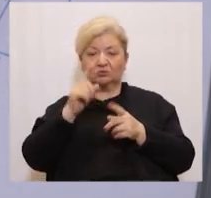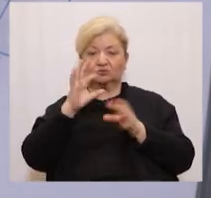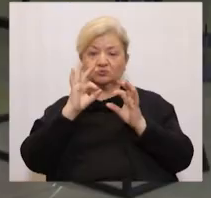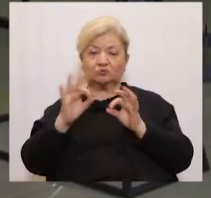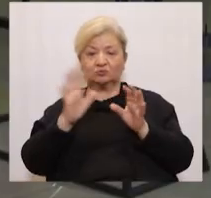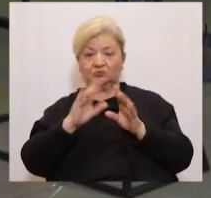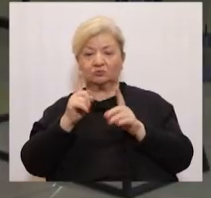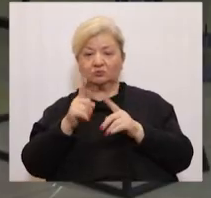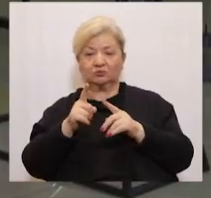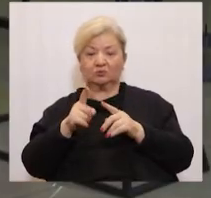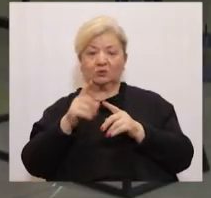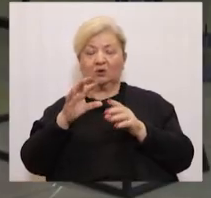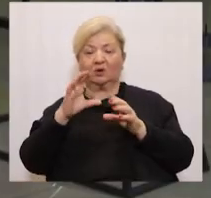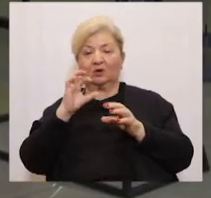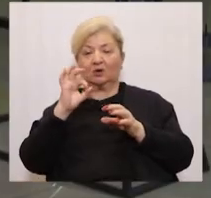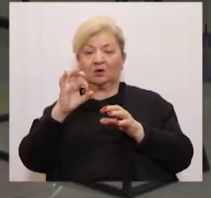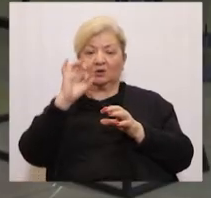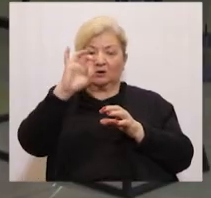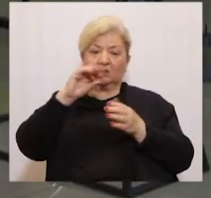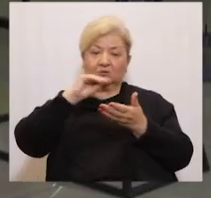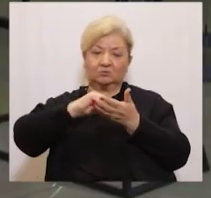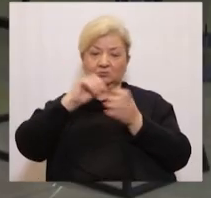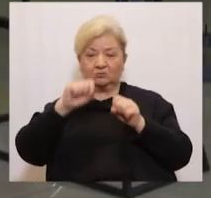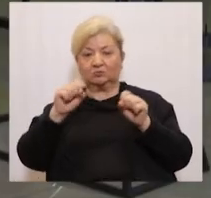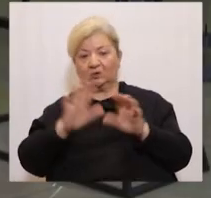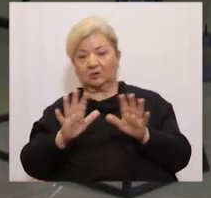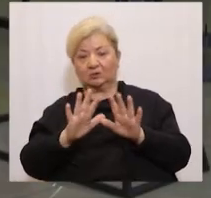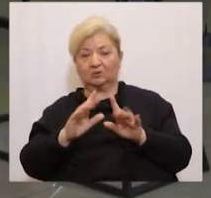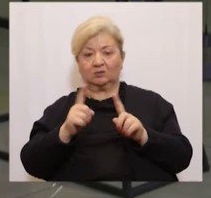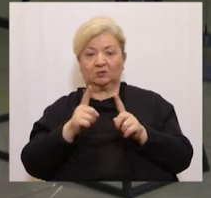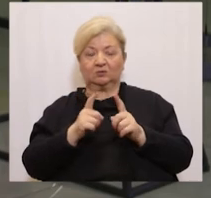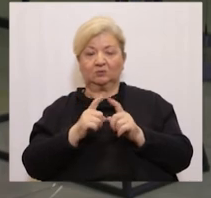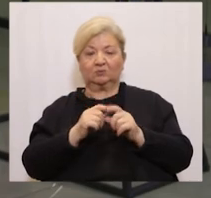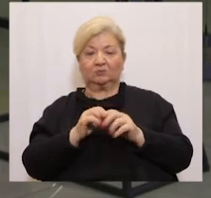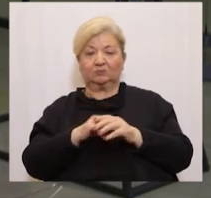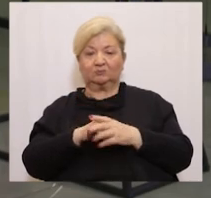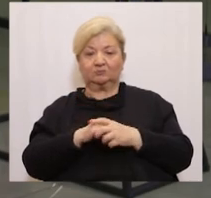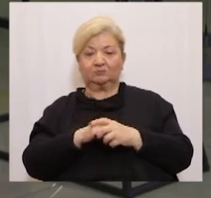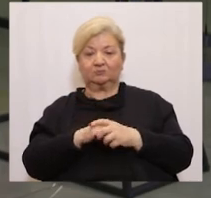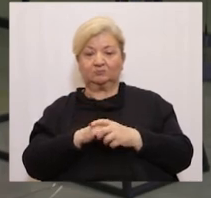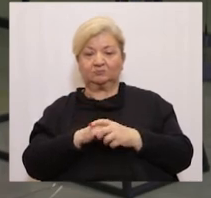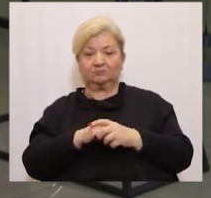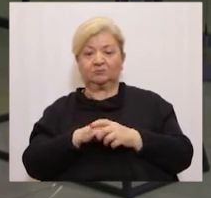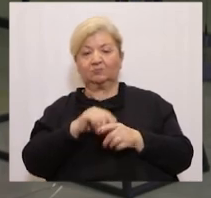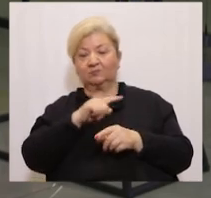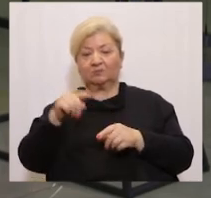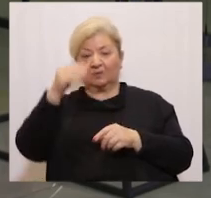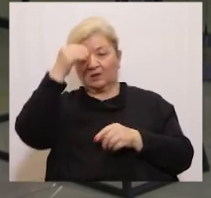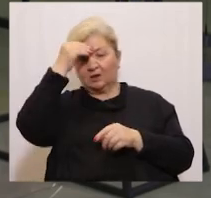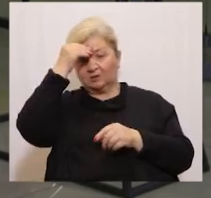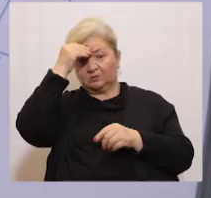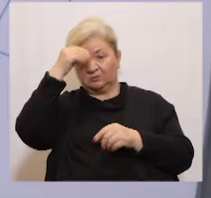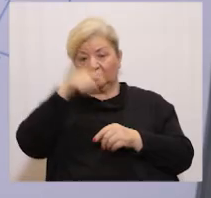ეს ტემპერატურა დავწეროთ მაგალითად გრადუს ცელსიუსში, რასაც ჩვენ ყოველდღიურ ცხოვრებაში ვიყენებთ. მაშინ წარმოიდგინეთ